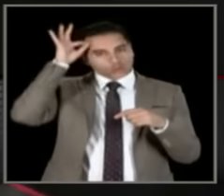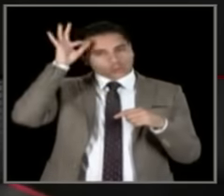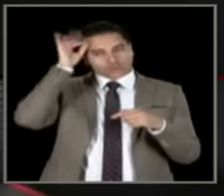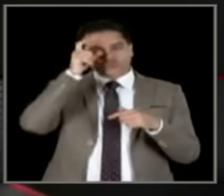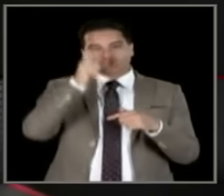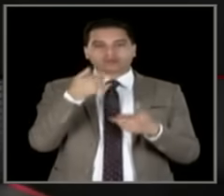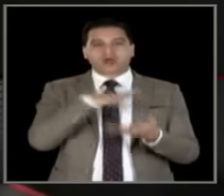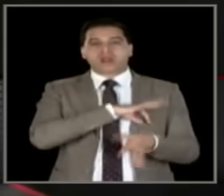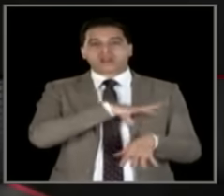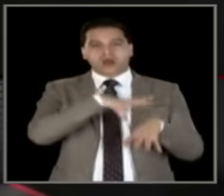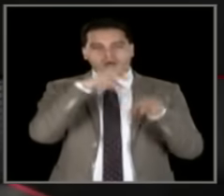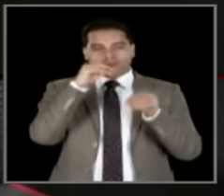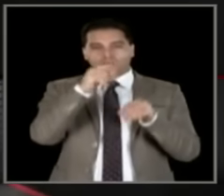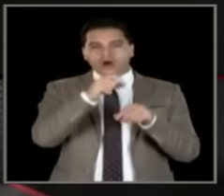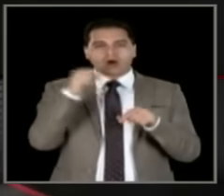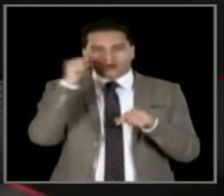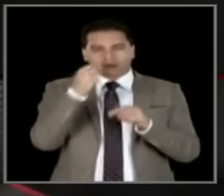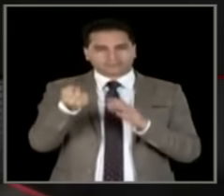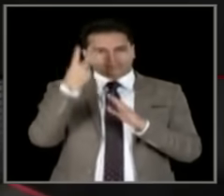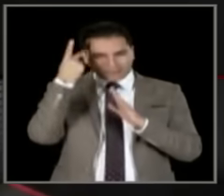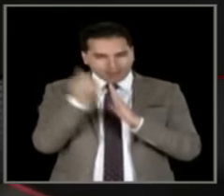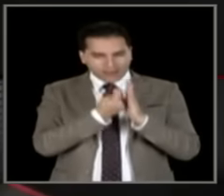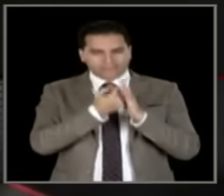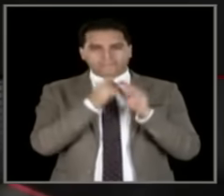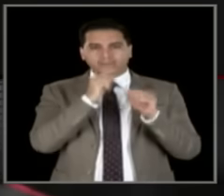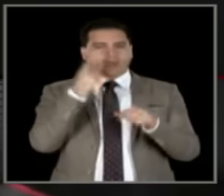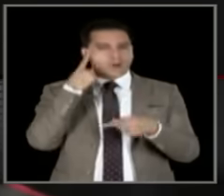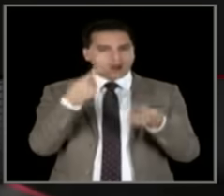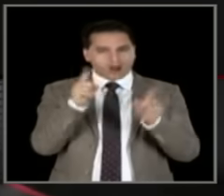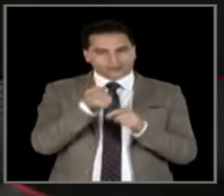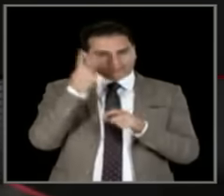من تأليفه وألحانه وغنائه،